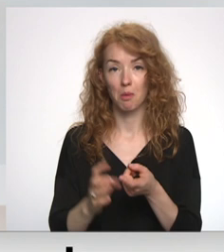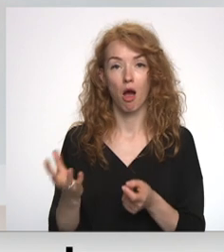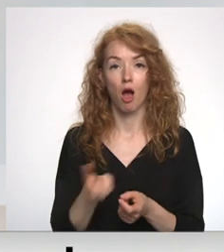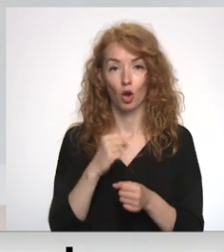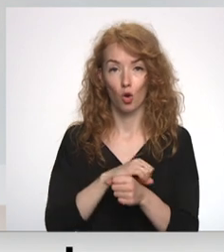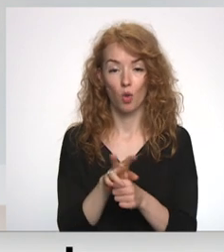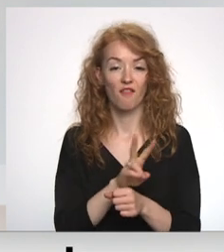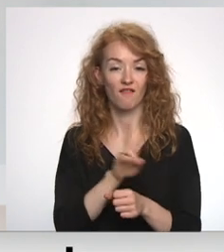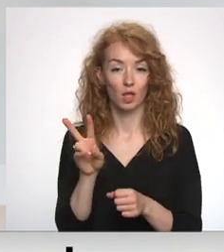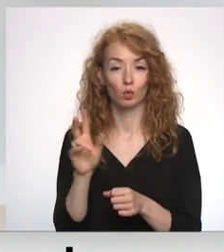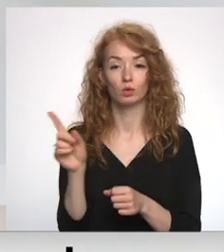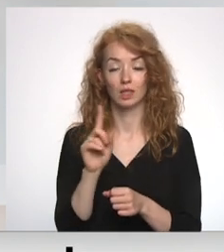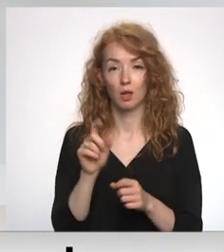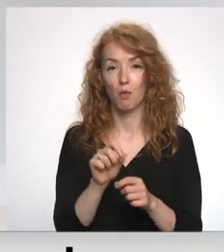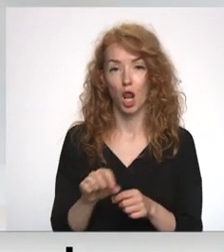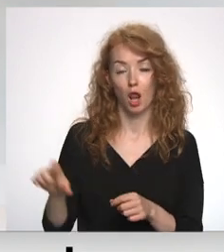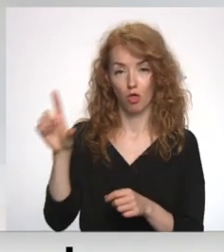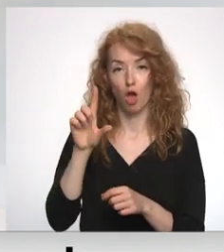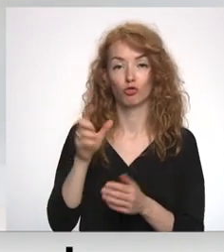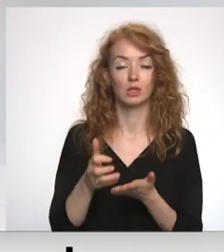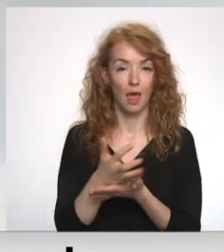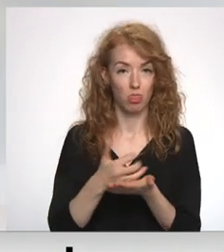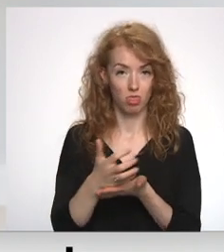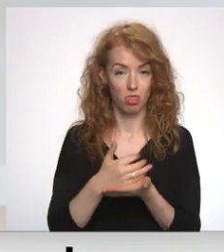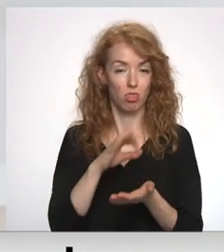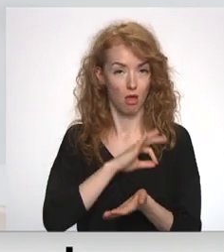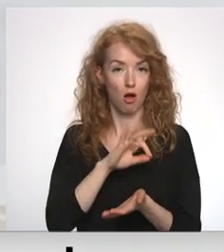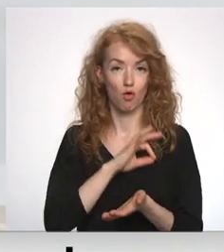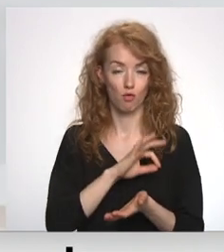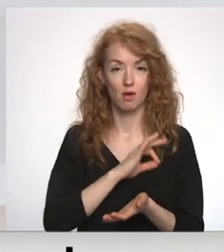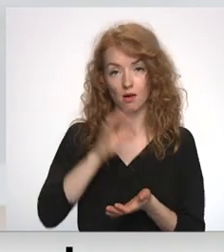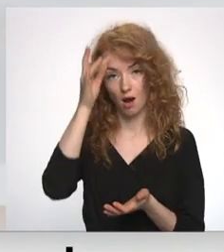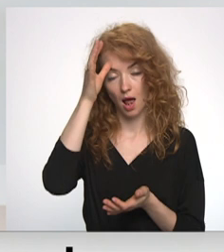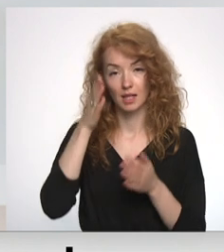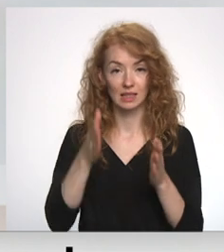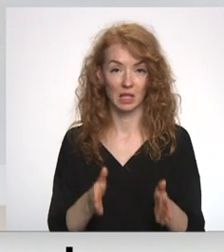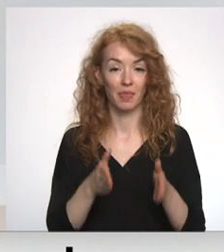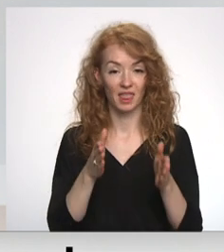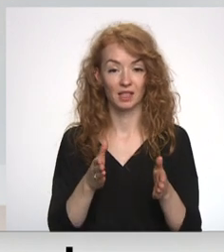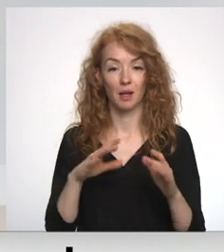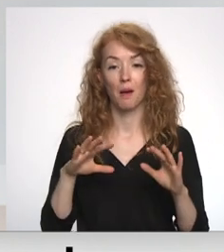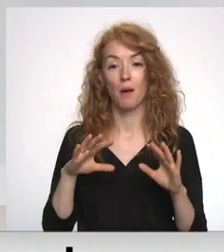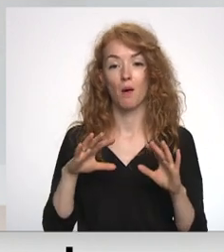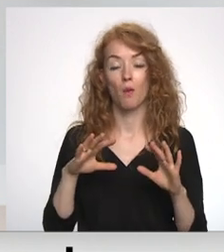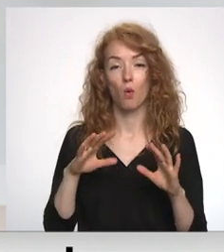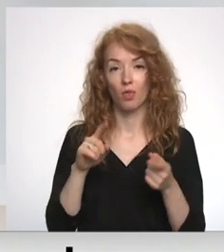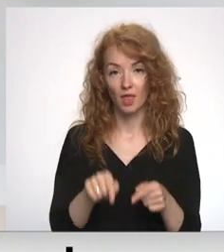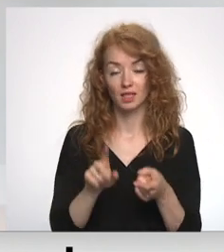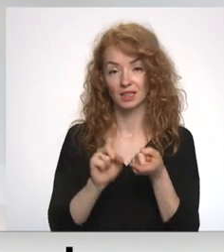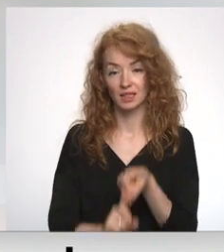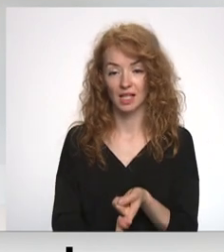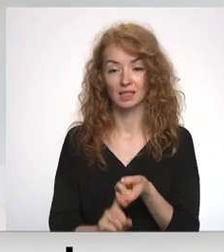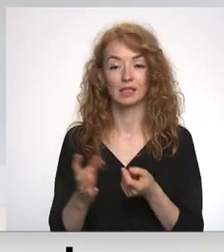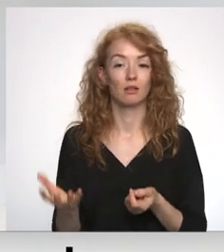COVID ir bijuši palielinājušies ienākumu Austrumu slimnīcē, bet, protams, ka lielā mērā tas